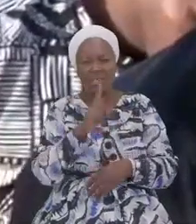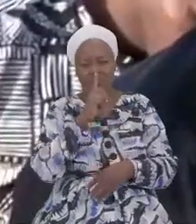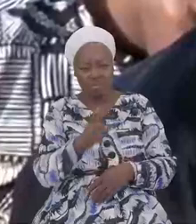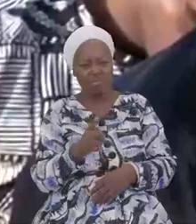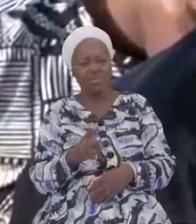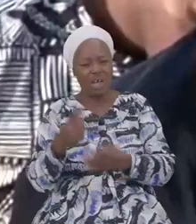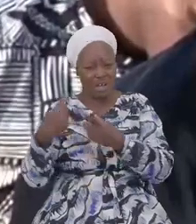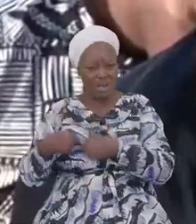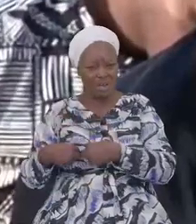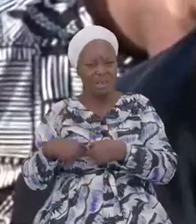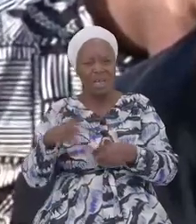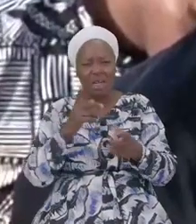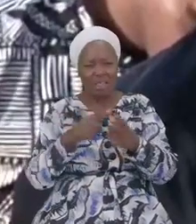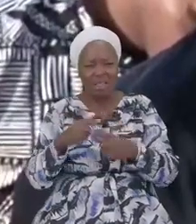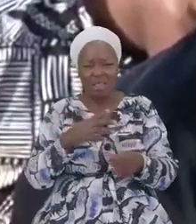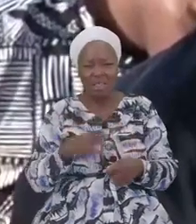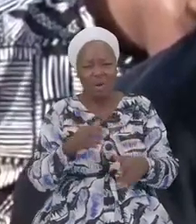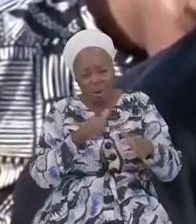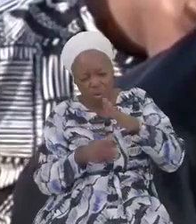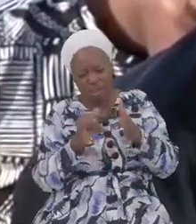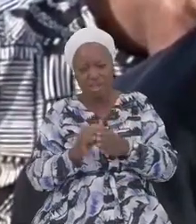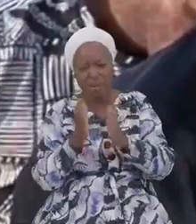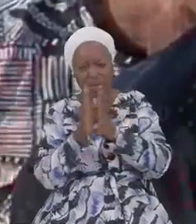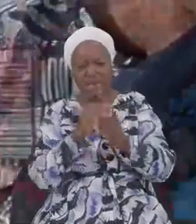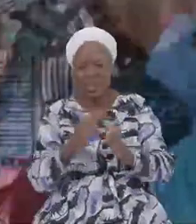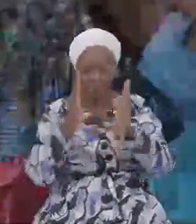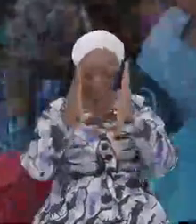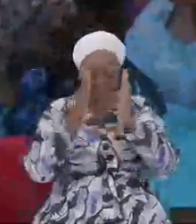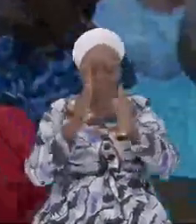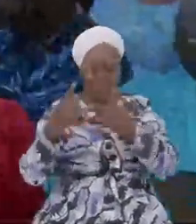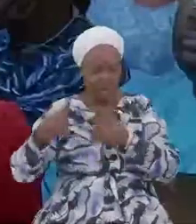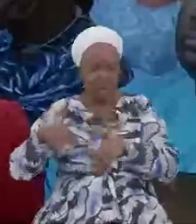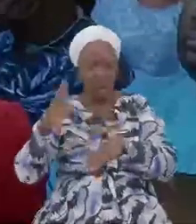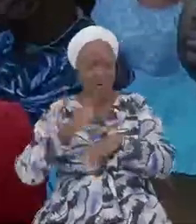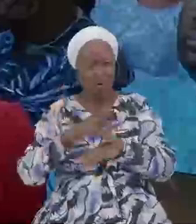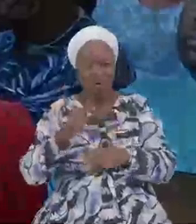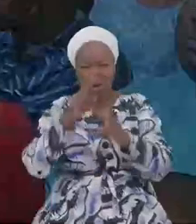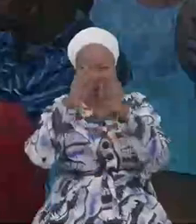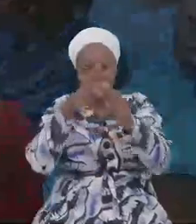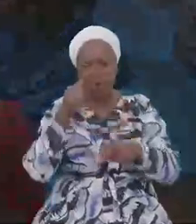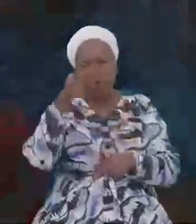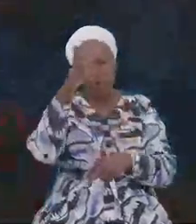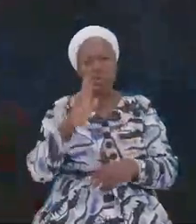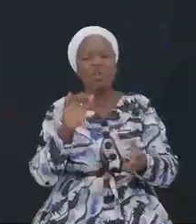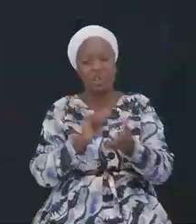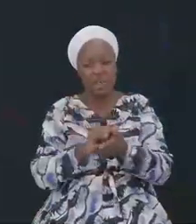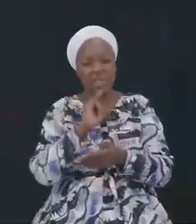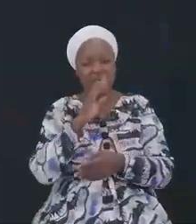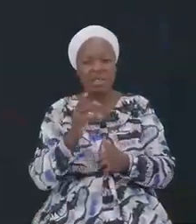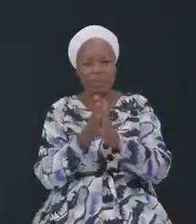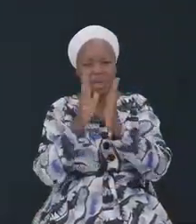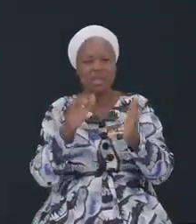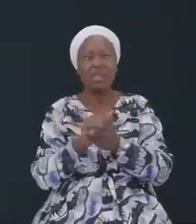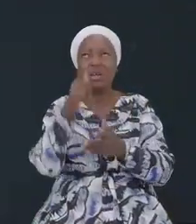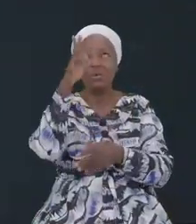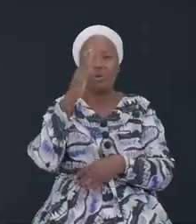y a un cœur concentré sur l'honneur de Dieu, c'est cette prière que Dieu reconnaît